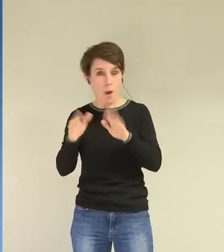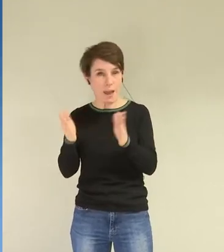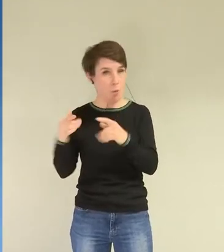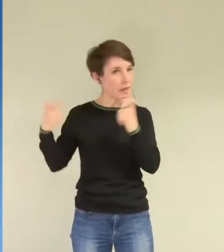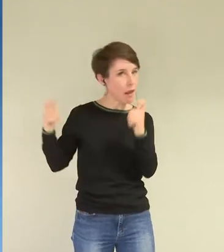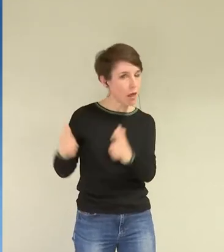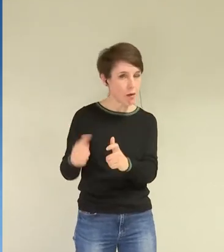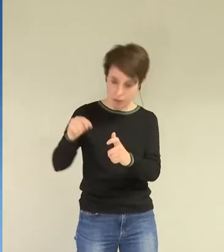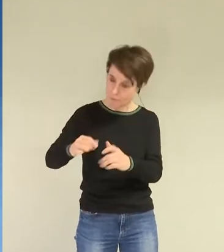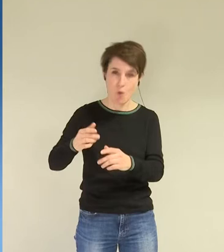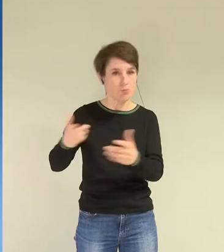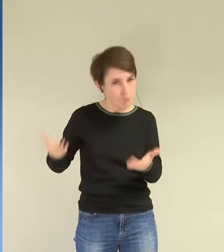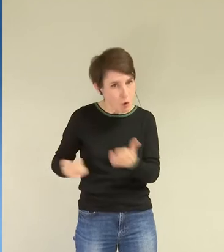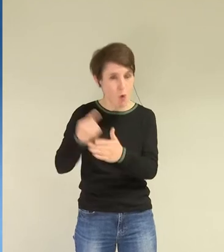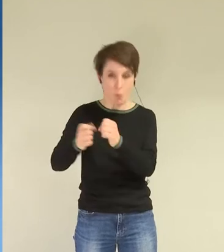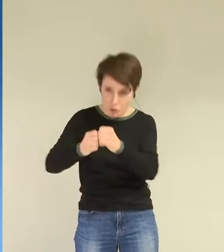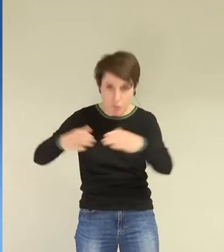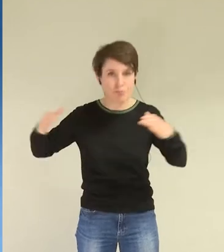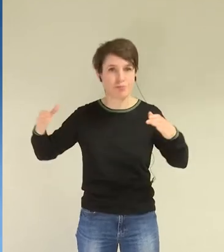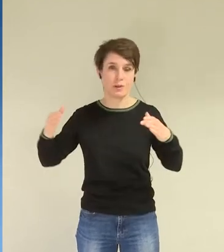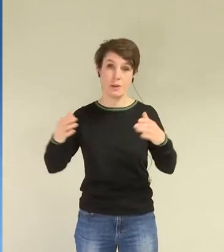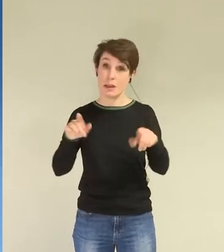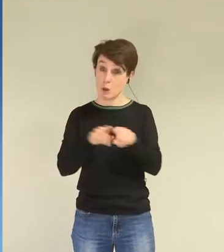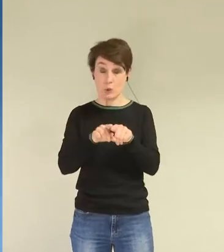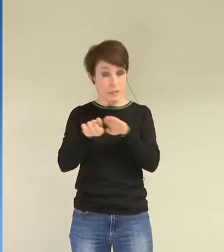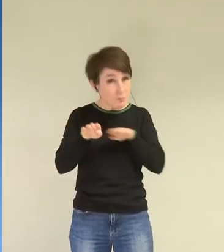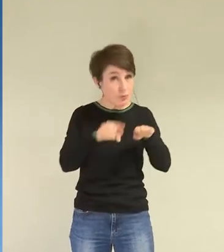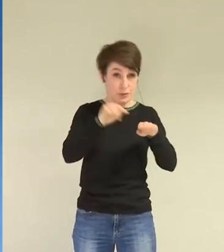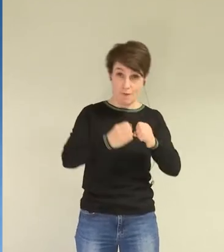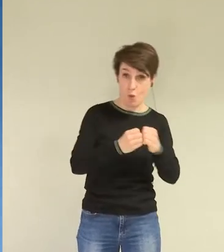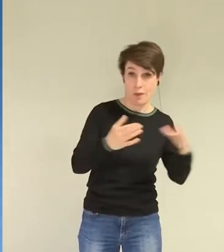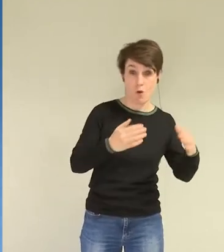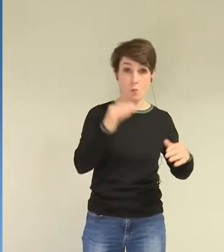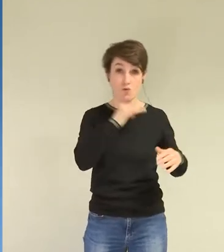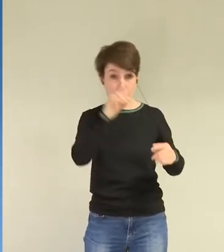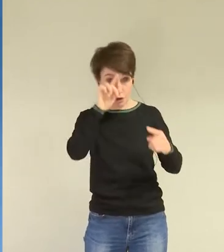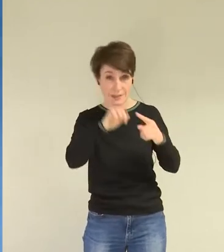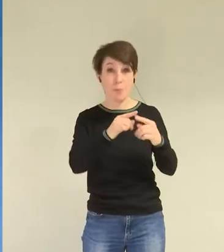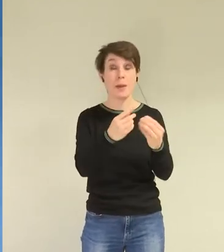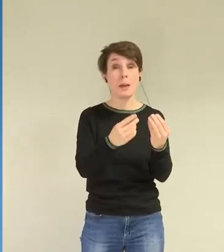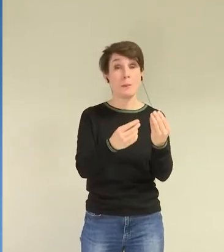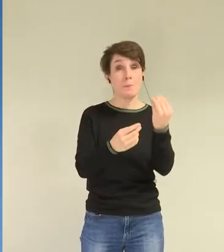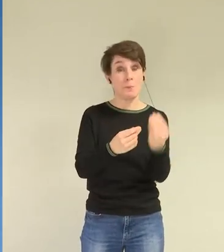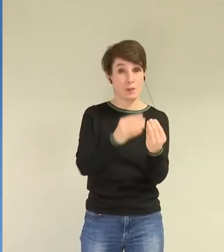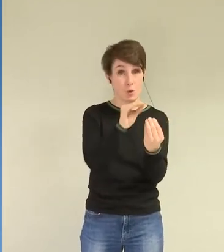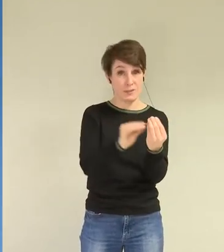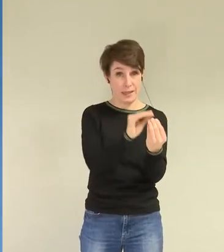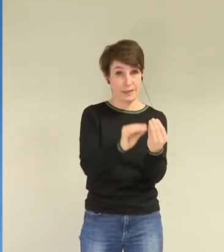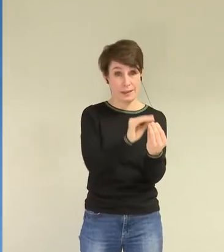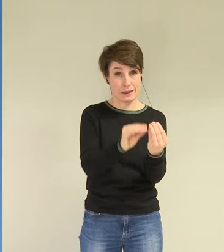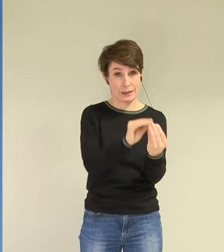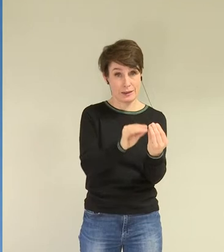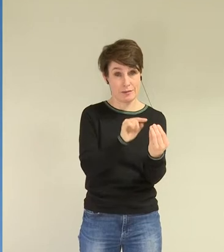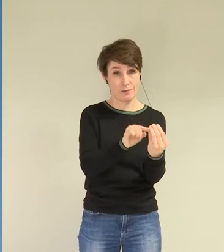un plan d'urgence pour la pesée pédopsychiatrie afin enfin de créer une instance nationale en